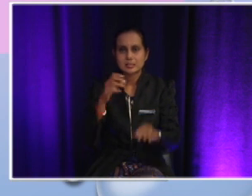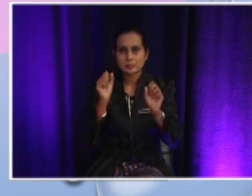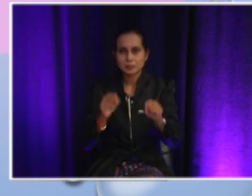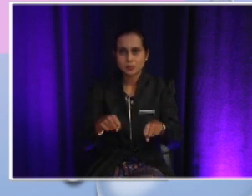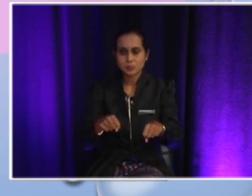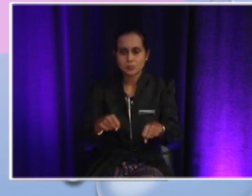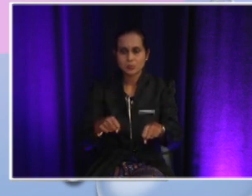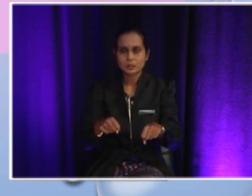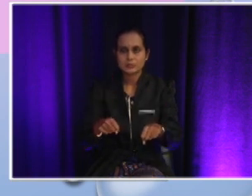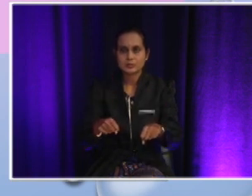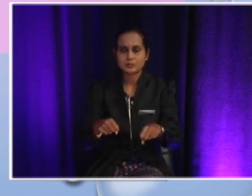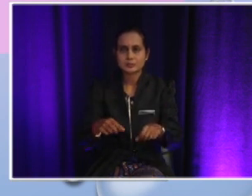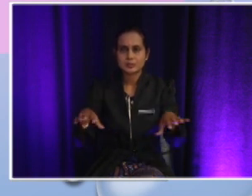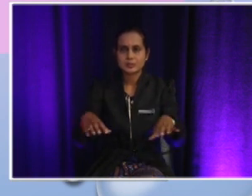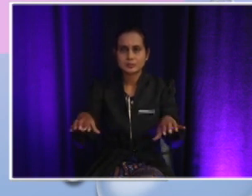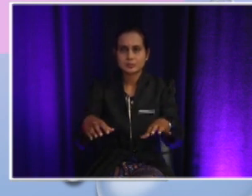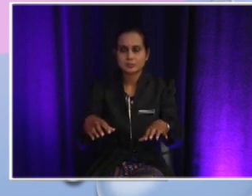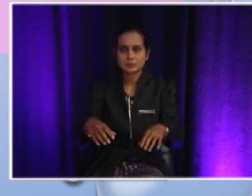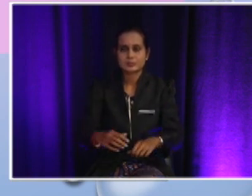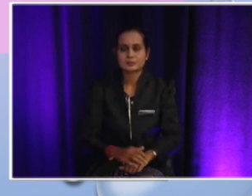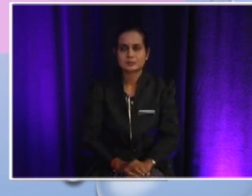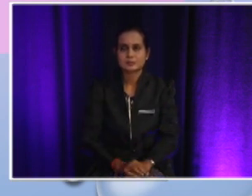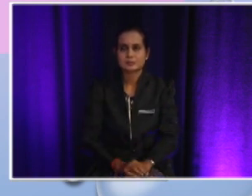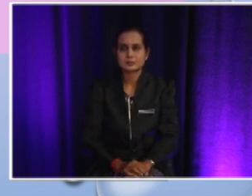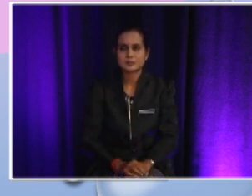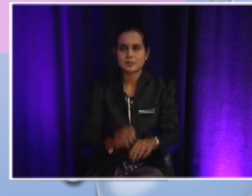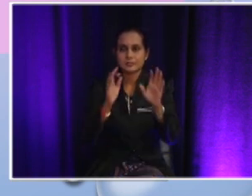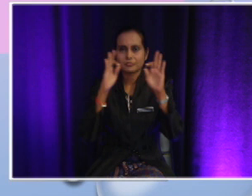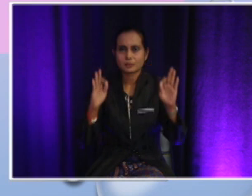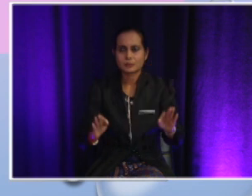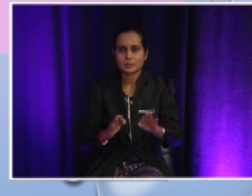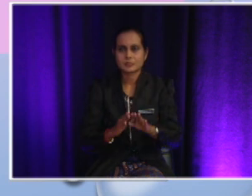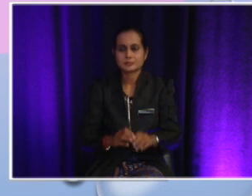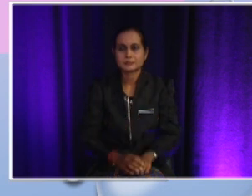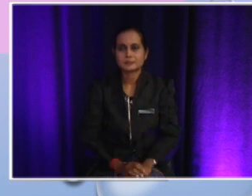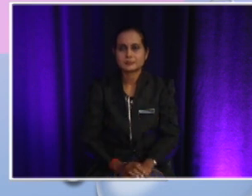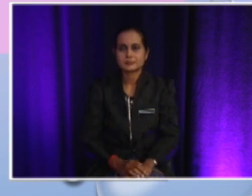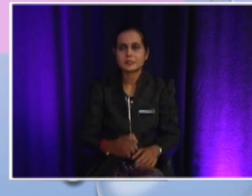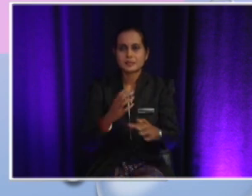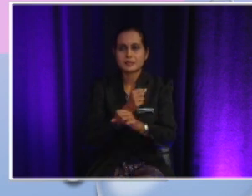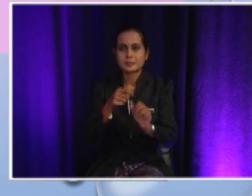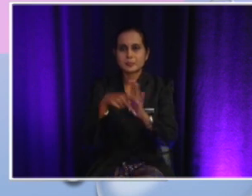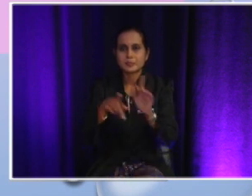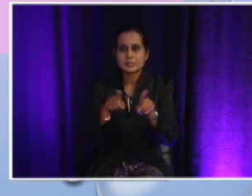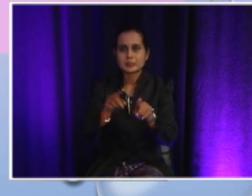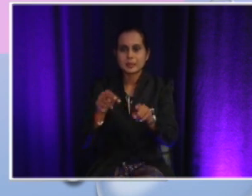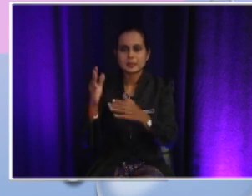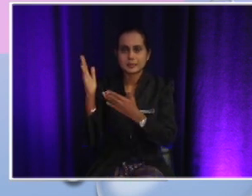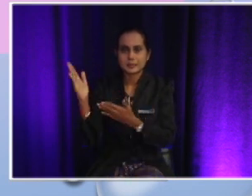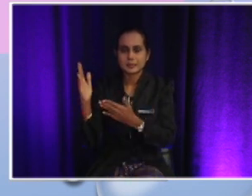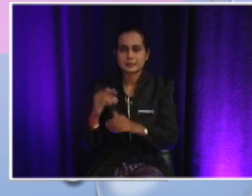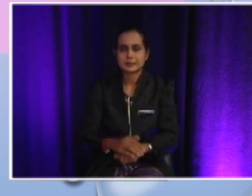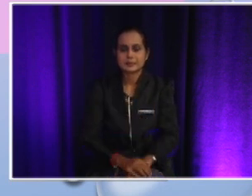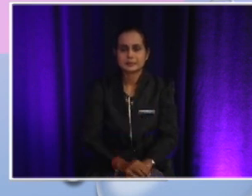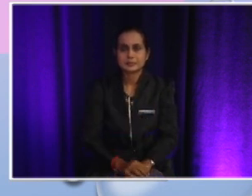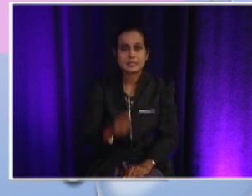sini hukum kicau voltan. Okey, di situ kita dapatlah persamaan ini. Dan yang ini IB tadi kita dah kira